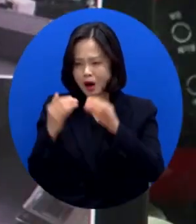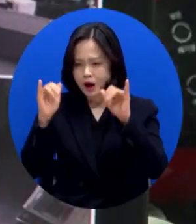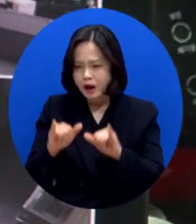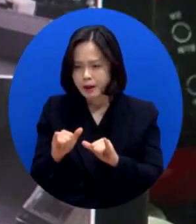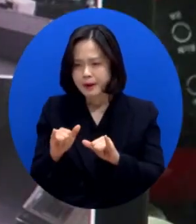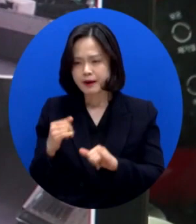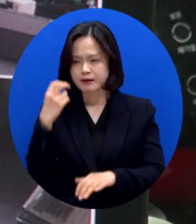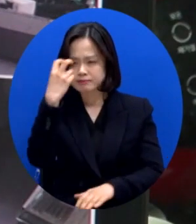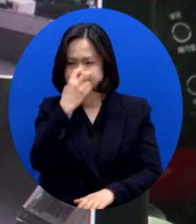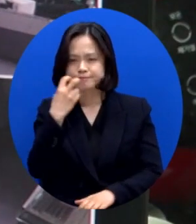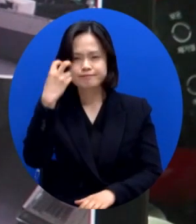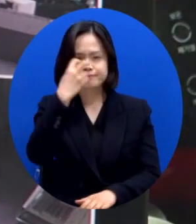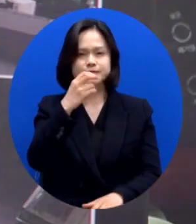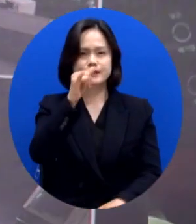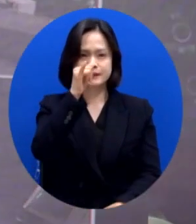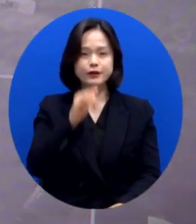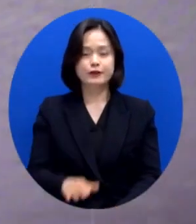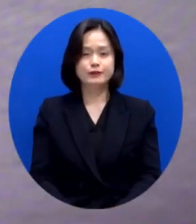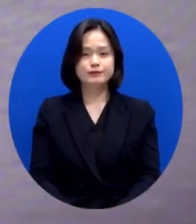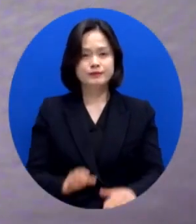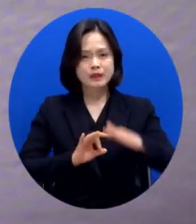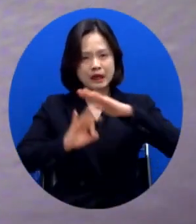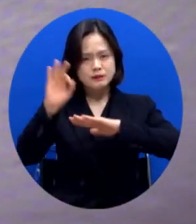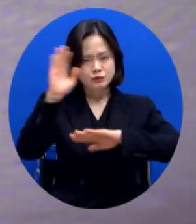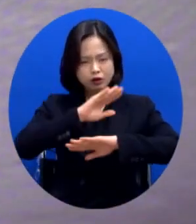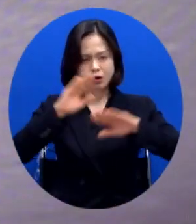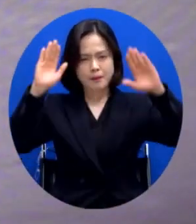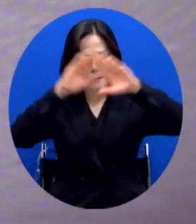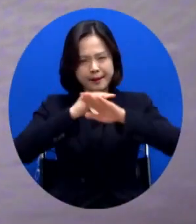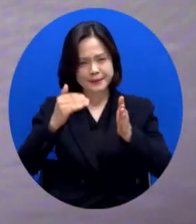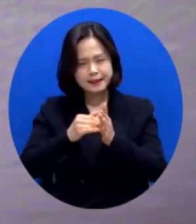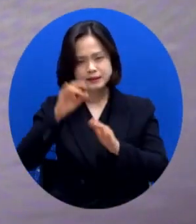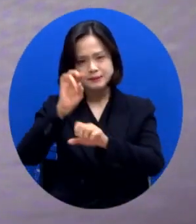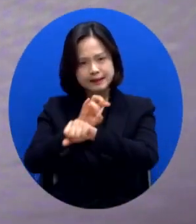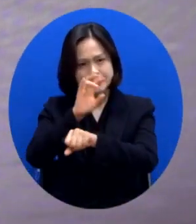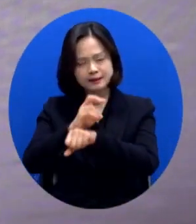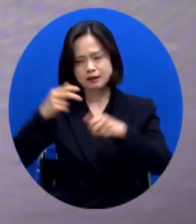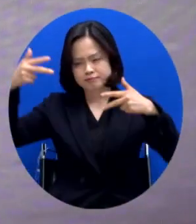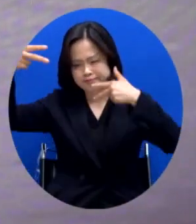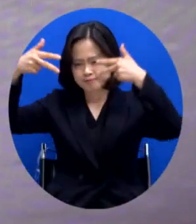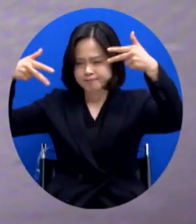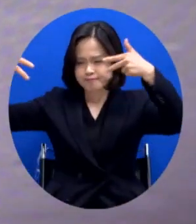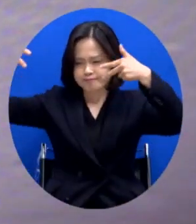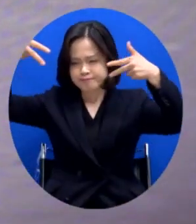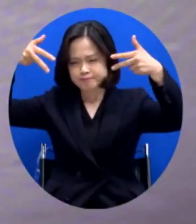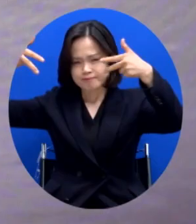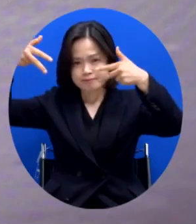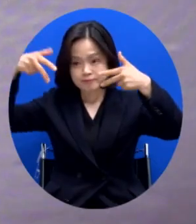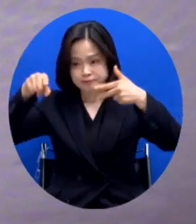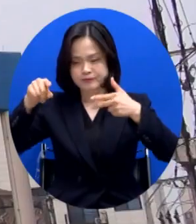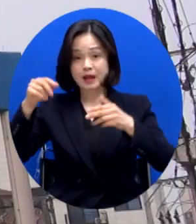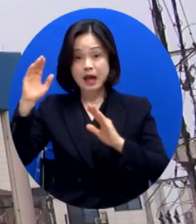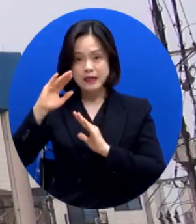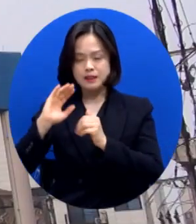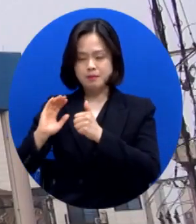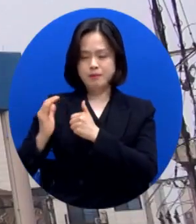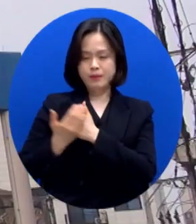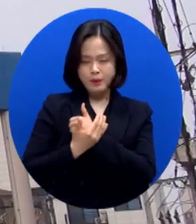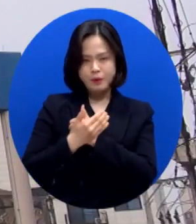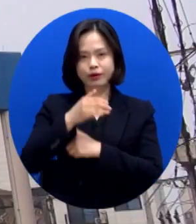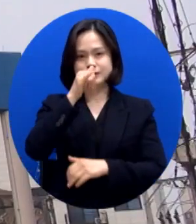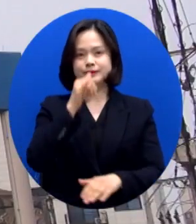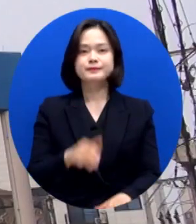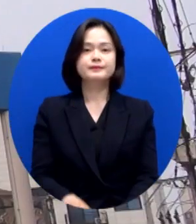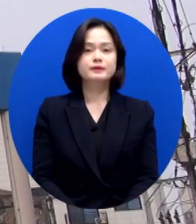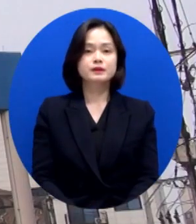않을까. CCTV는 24시간 학교 주변을 감시하며 우리 아이들을 위험으로부터 보호하고 있습니다.